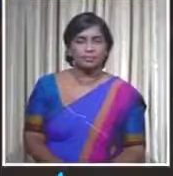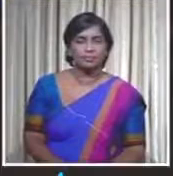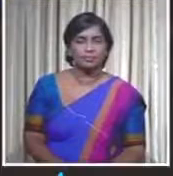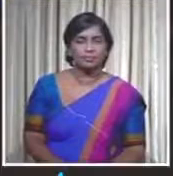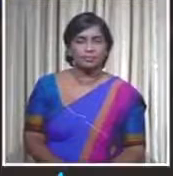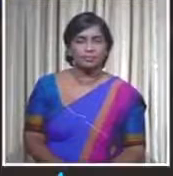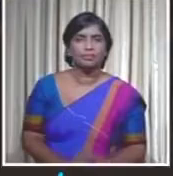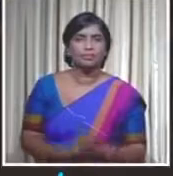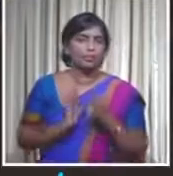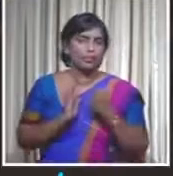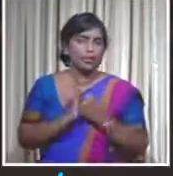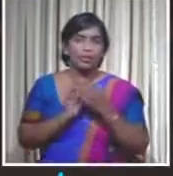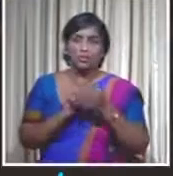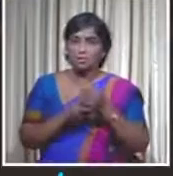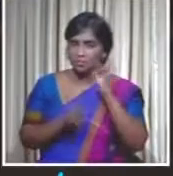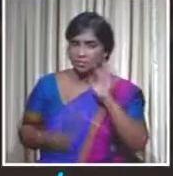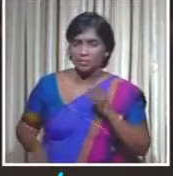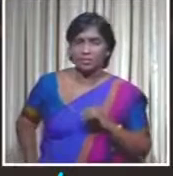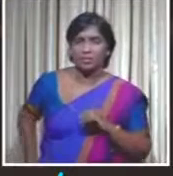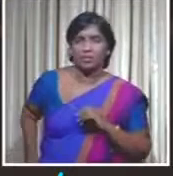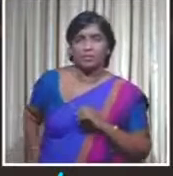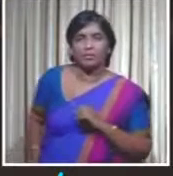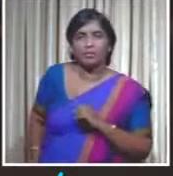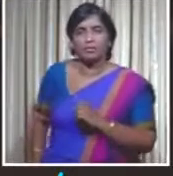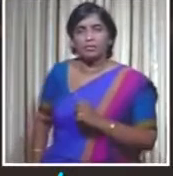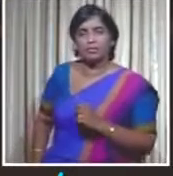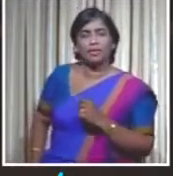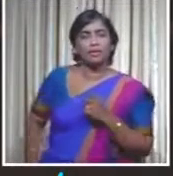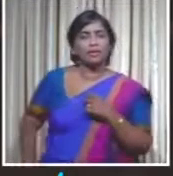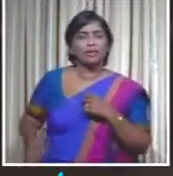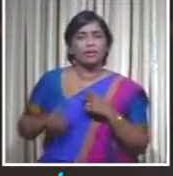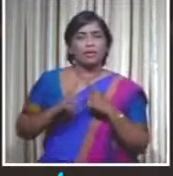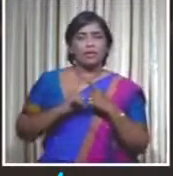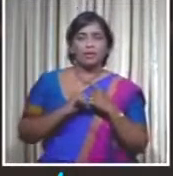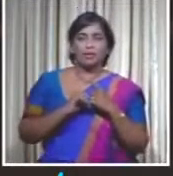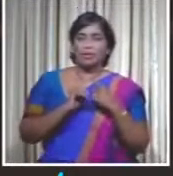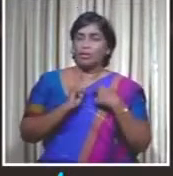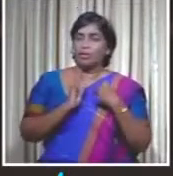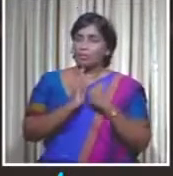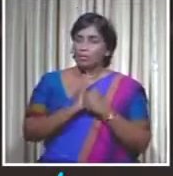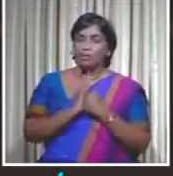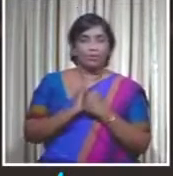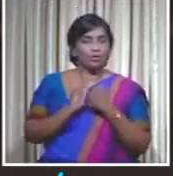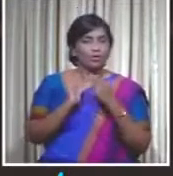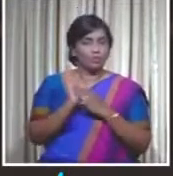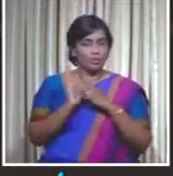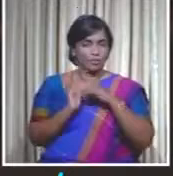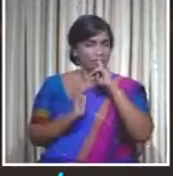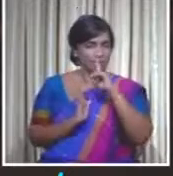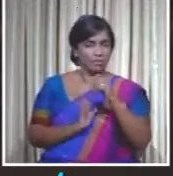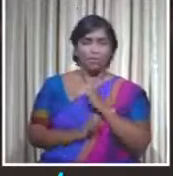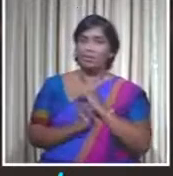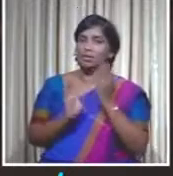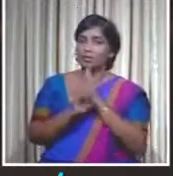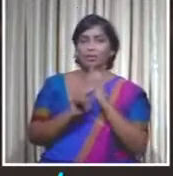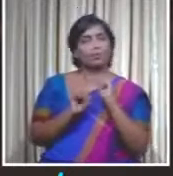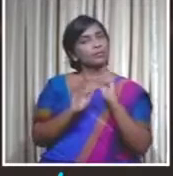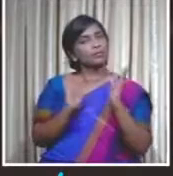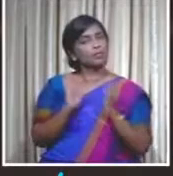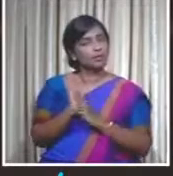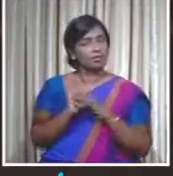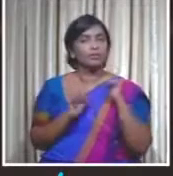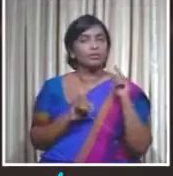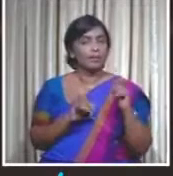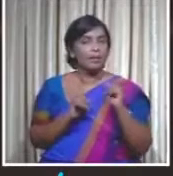Garu Sabapathumani, Mama Garu Mujibrahman, Mantritumagin Ahana Kamati, Itupu Agramatituma, Ituma